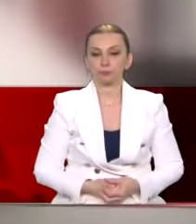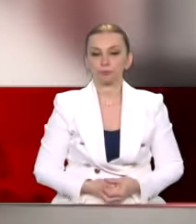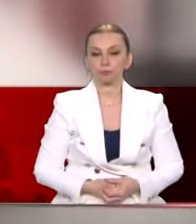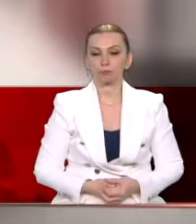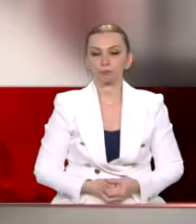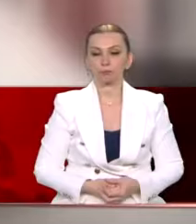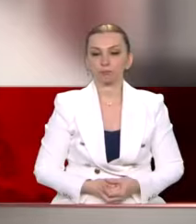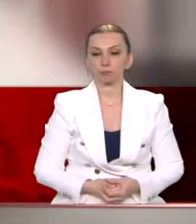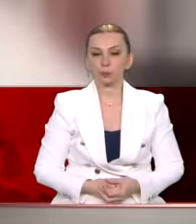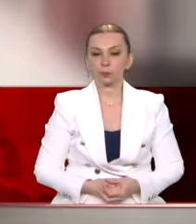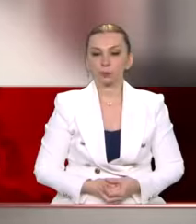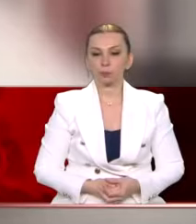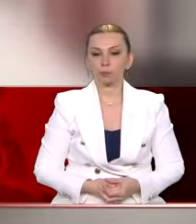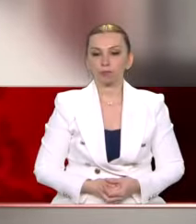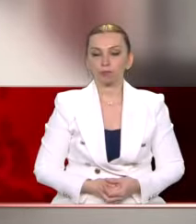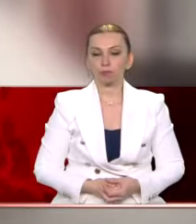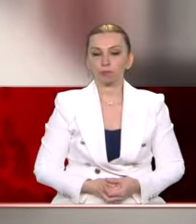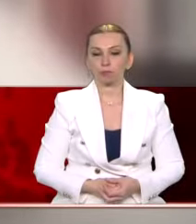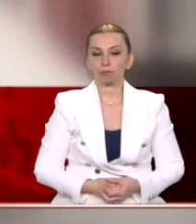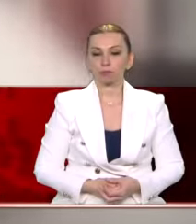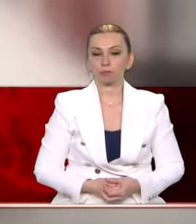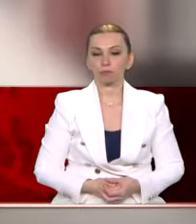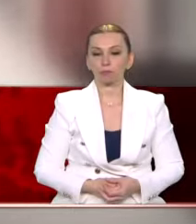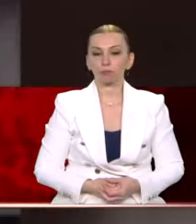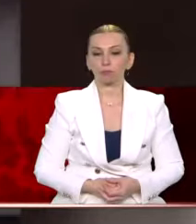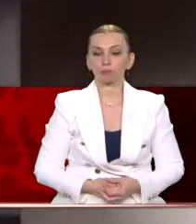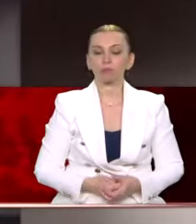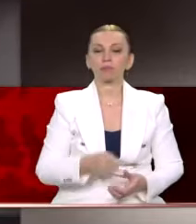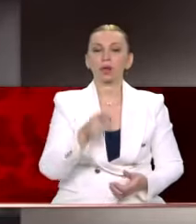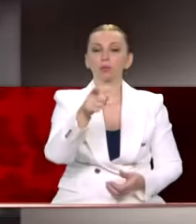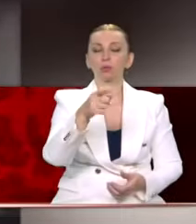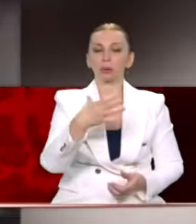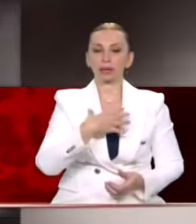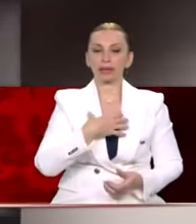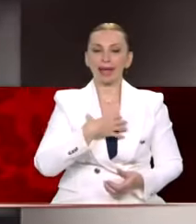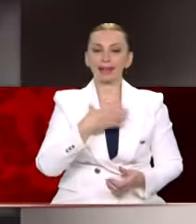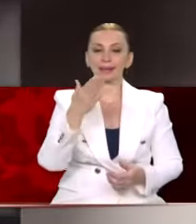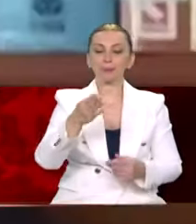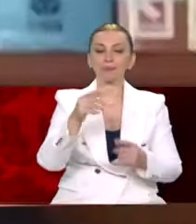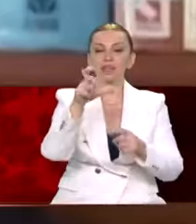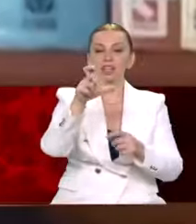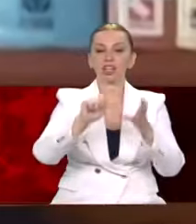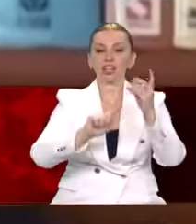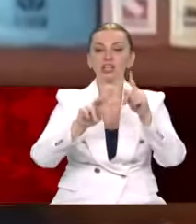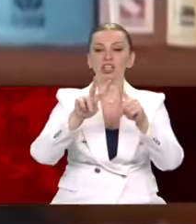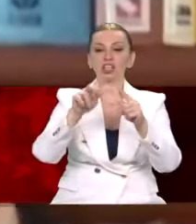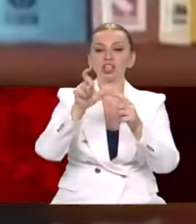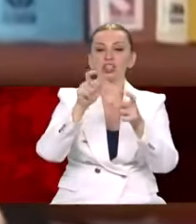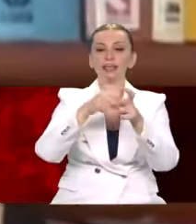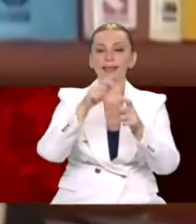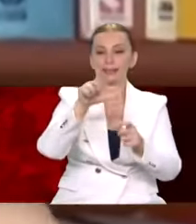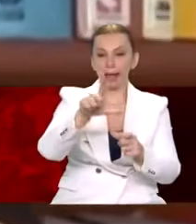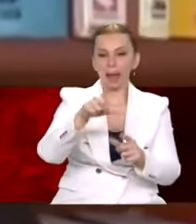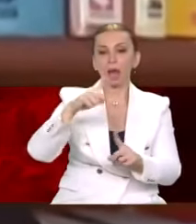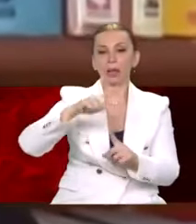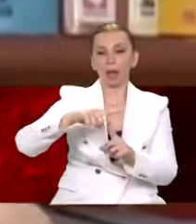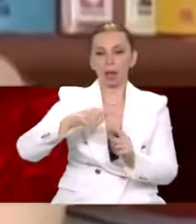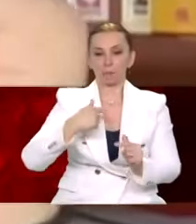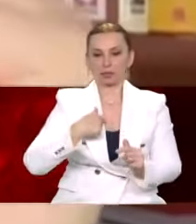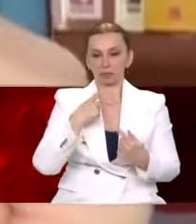Bey birbirimize terk ettiği için onu niye affedelim ki ya da niye affetmeyelim? İnsanların... Kendini cinsel terapist olarak tanıttı, tavsiyelerde bulundu.